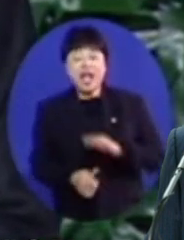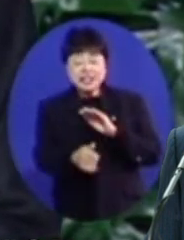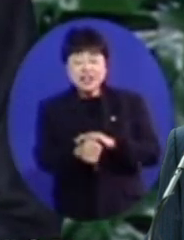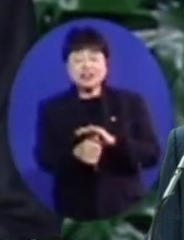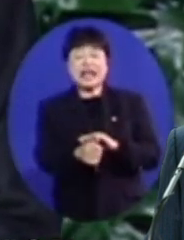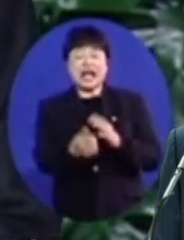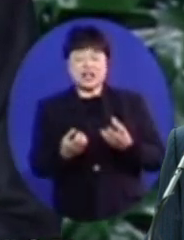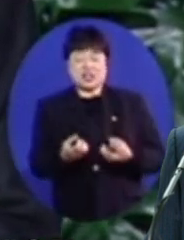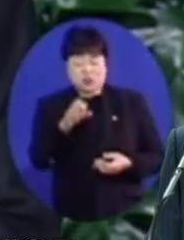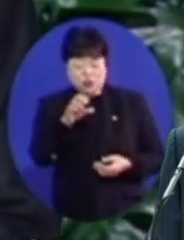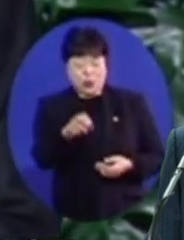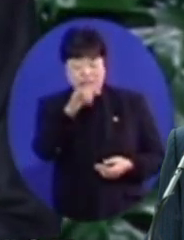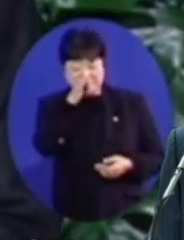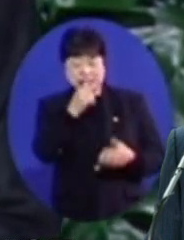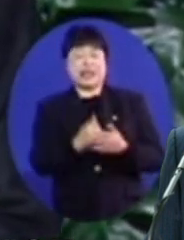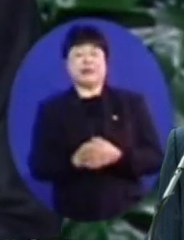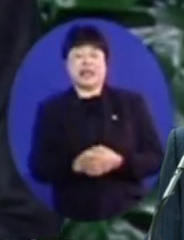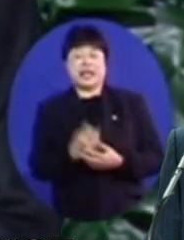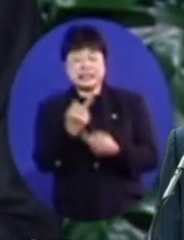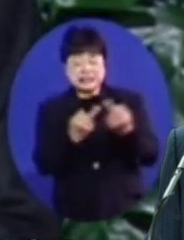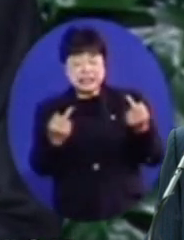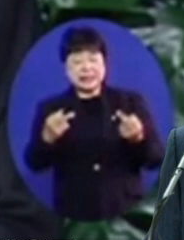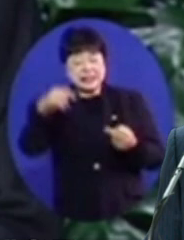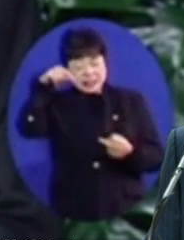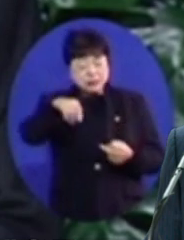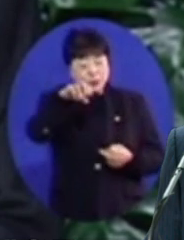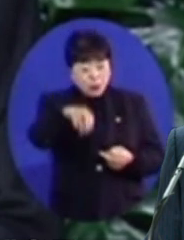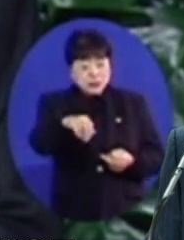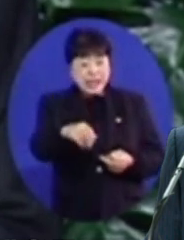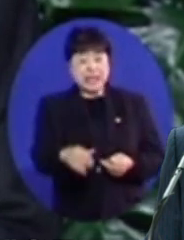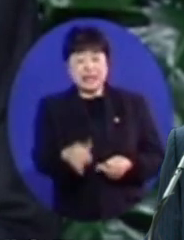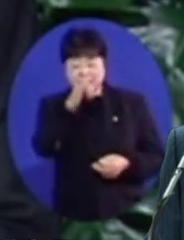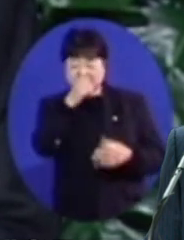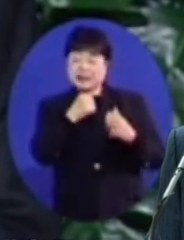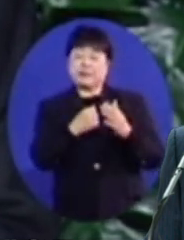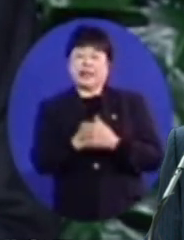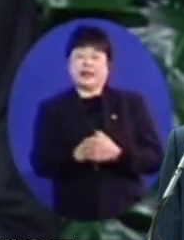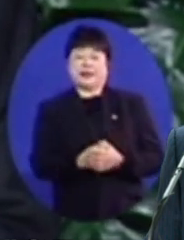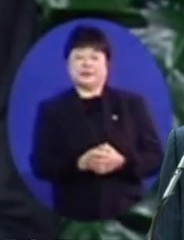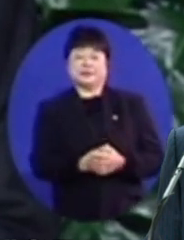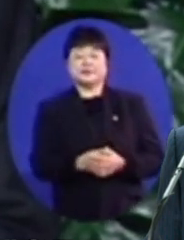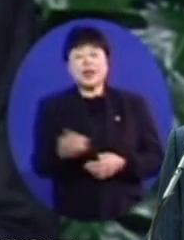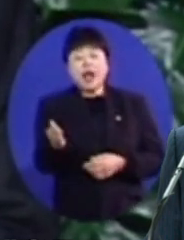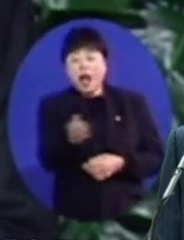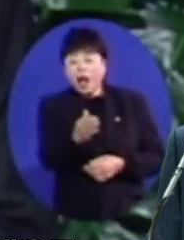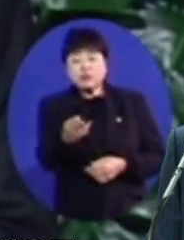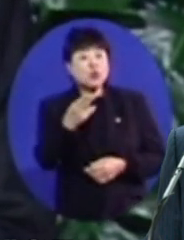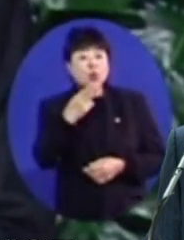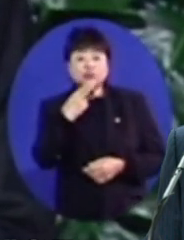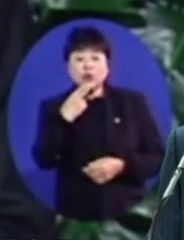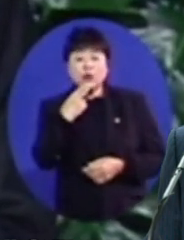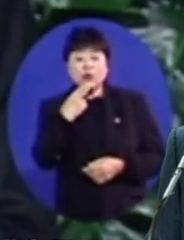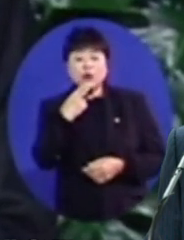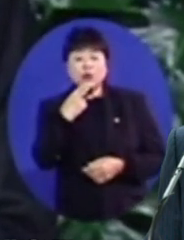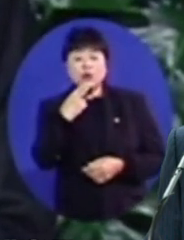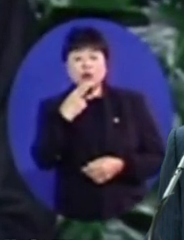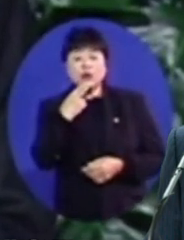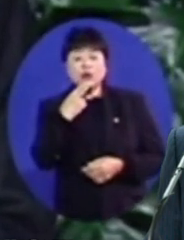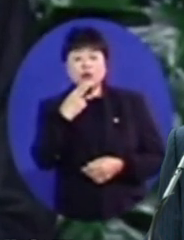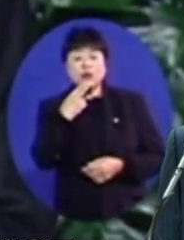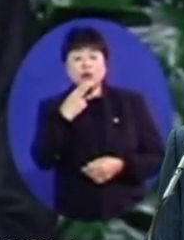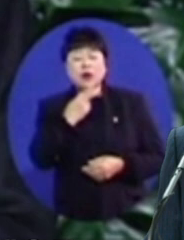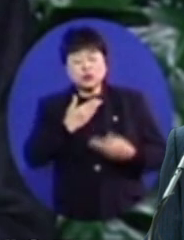교동리 산31번지에 있는 아주 산 시골인데 아무 이유도 없어요 아주